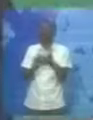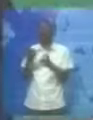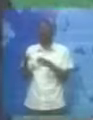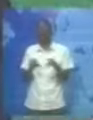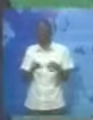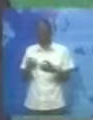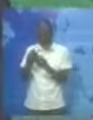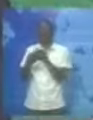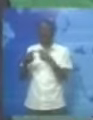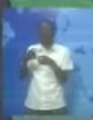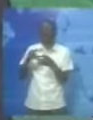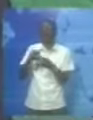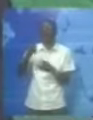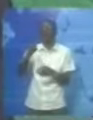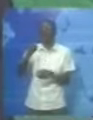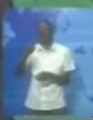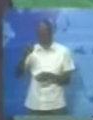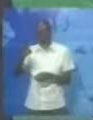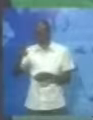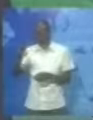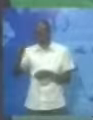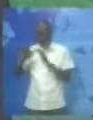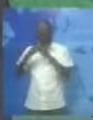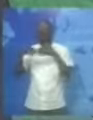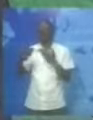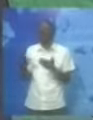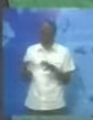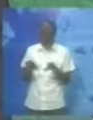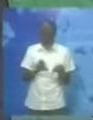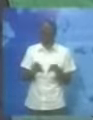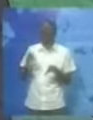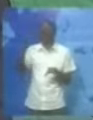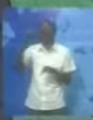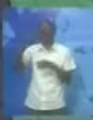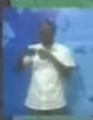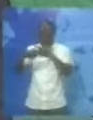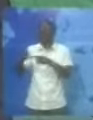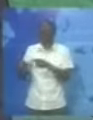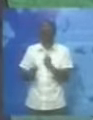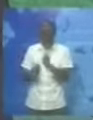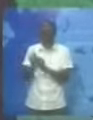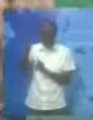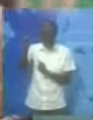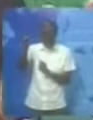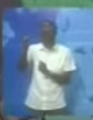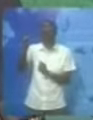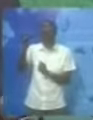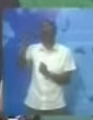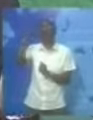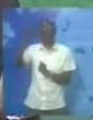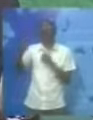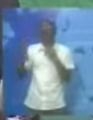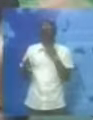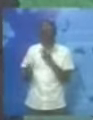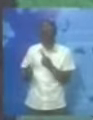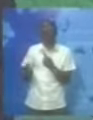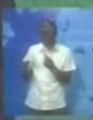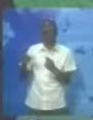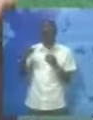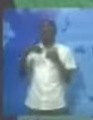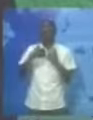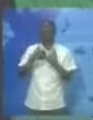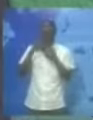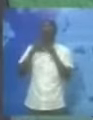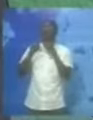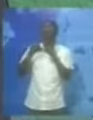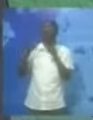Darfour, pour essayer de voir comment les choses allaient se passer. Le Mali, évidemment, nous passionne. J'en ai parlé encore